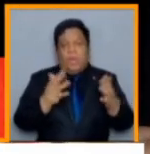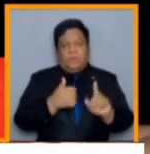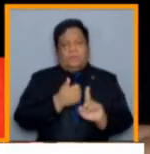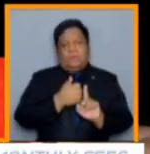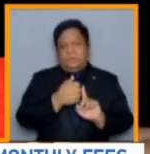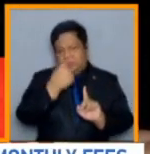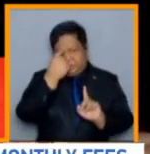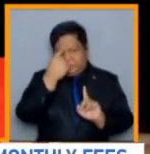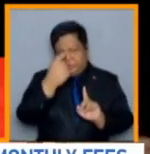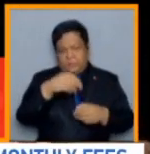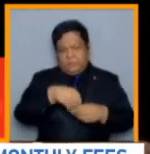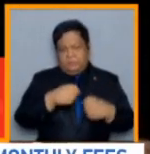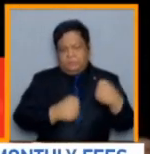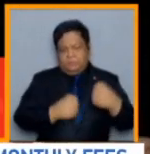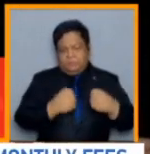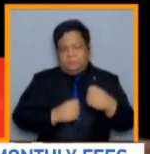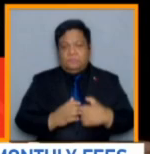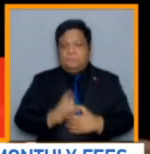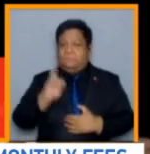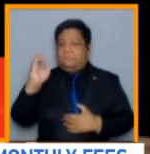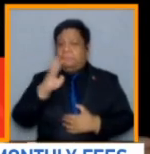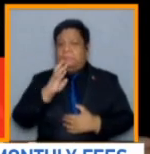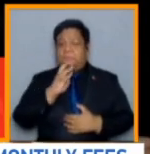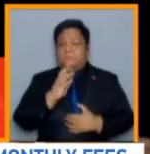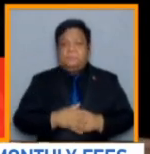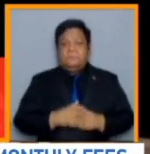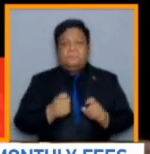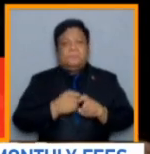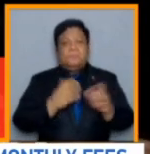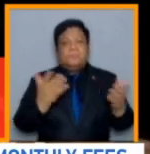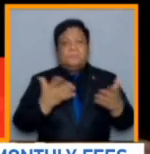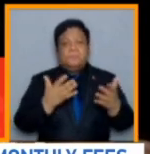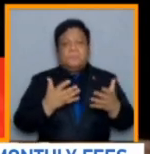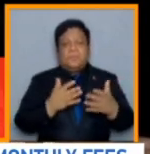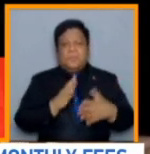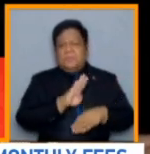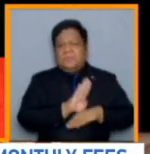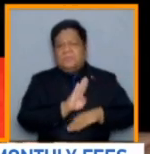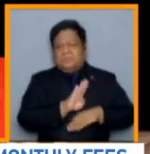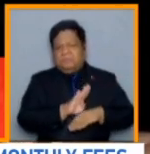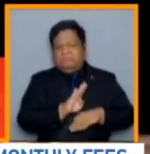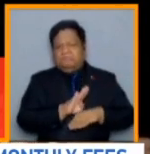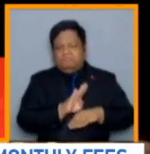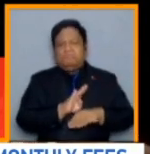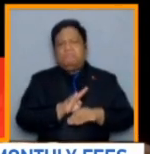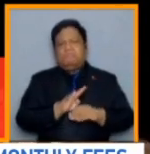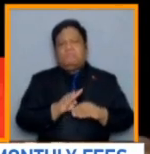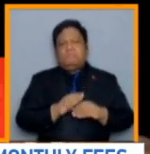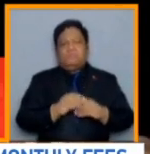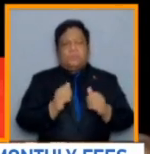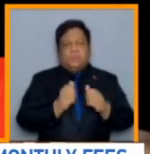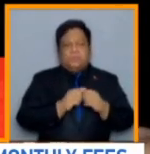sa associate business niya, mga kasama niya, ayun. Pag umuwi na,